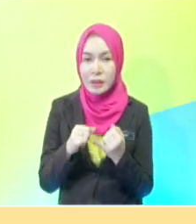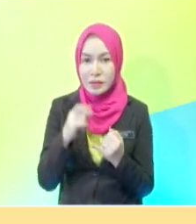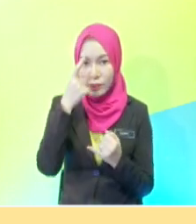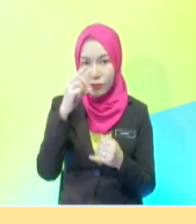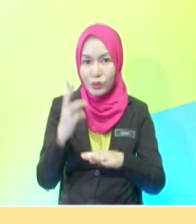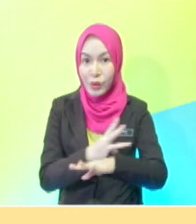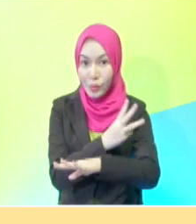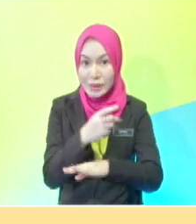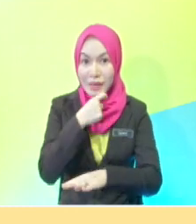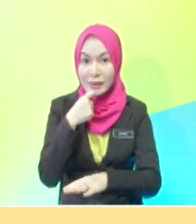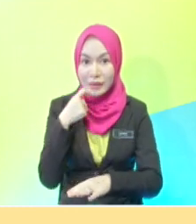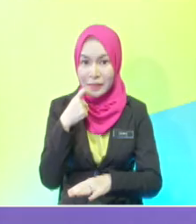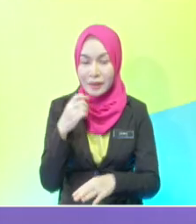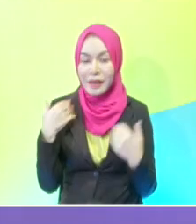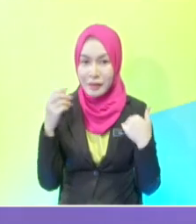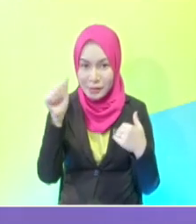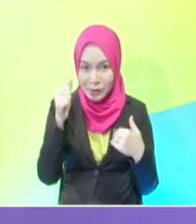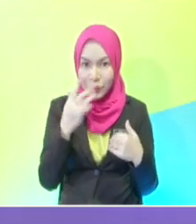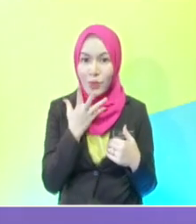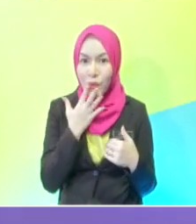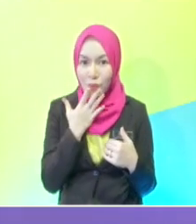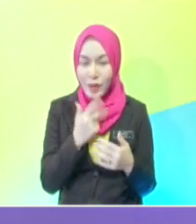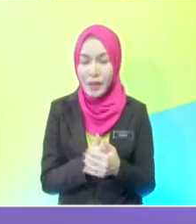warna mewakili activity